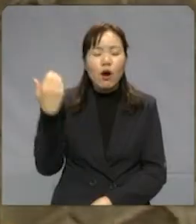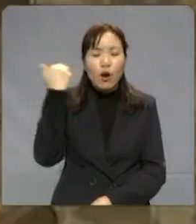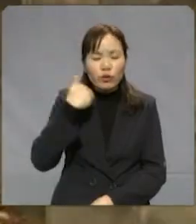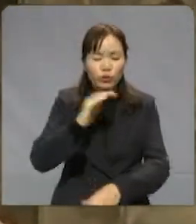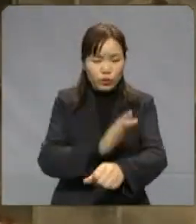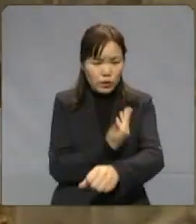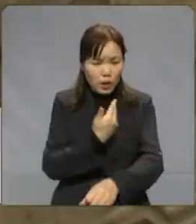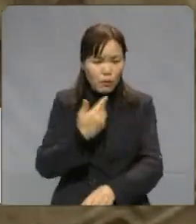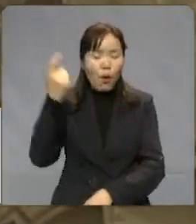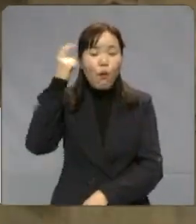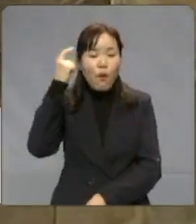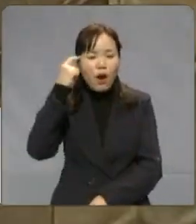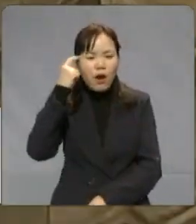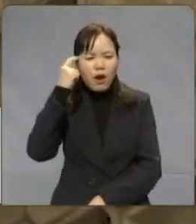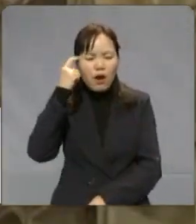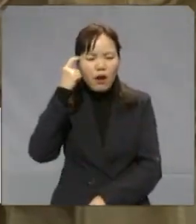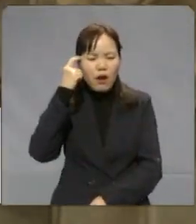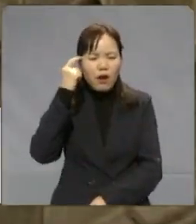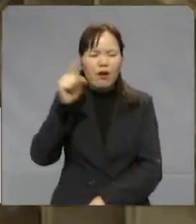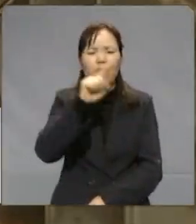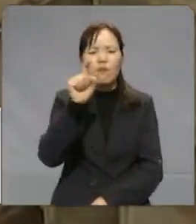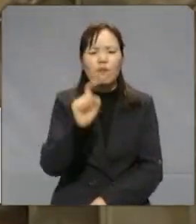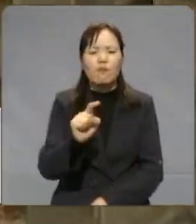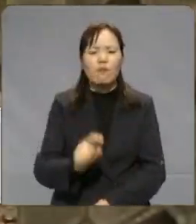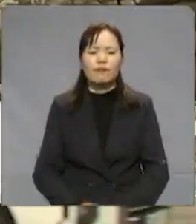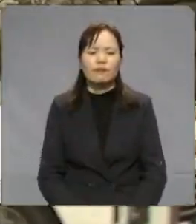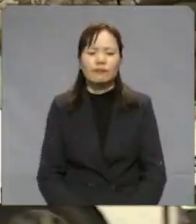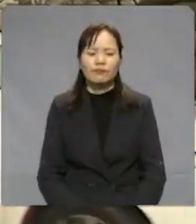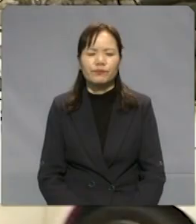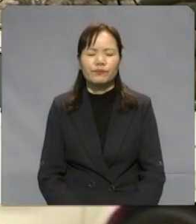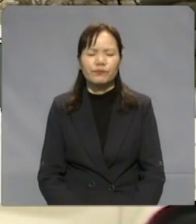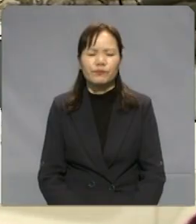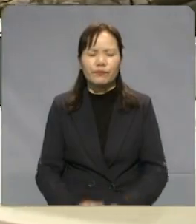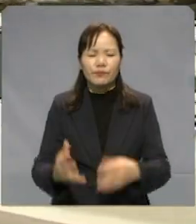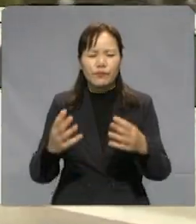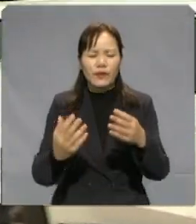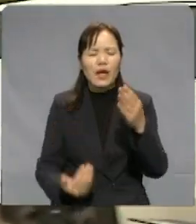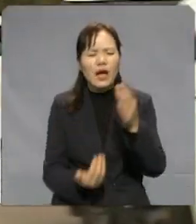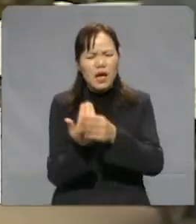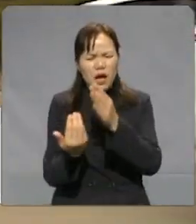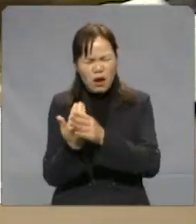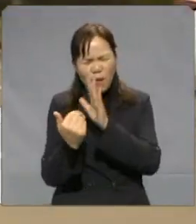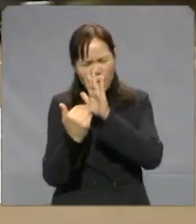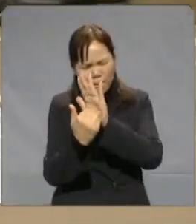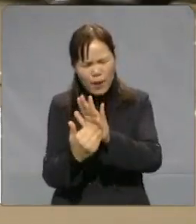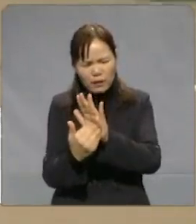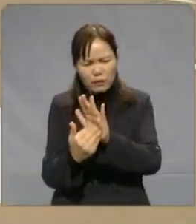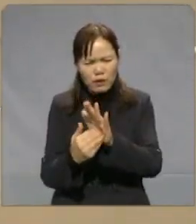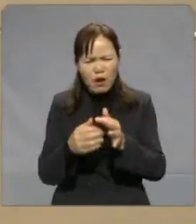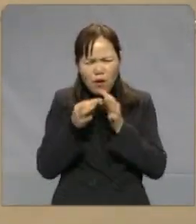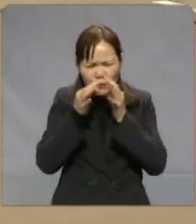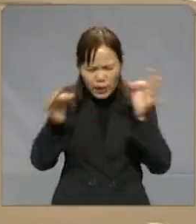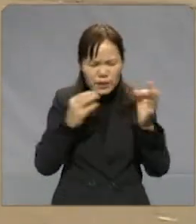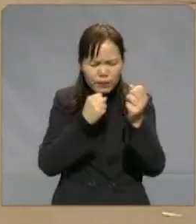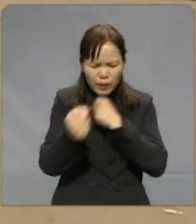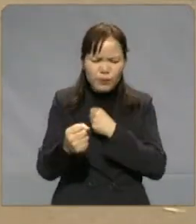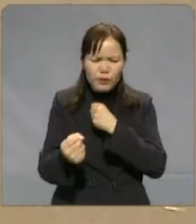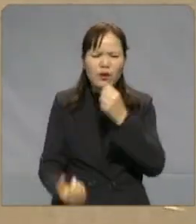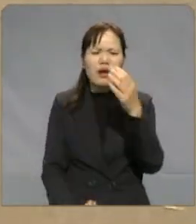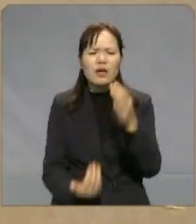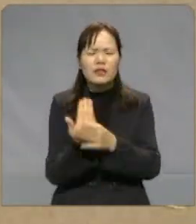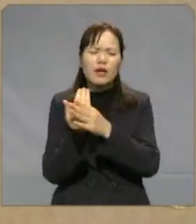그랬는지도 여전히 의문입니다. 수 없는 재발 방지 외침에도 같은 참사는